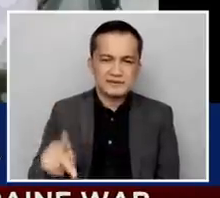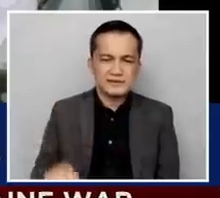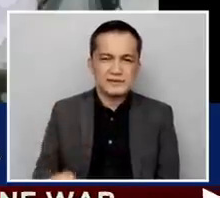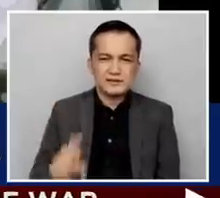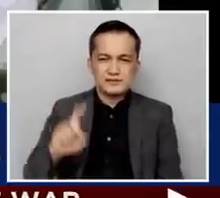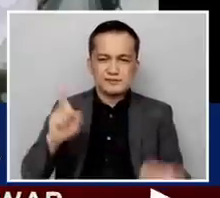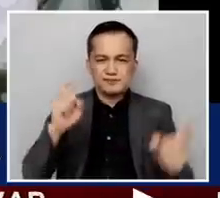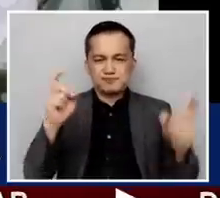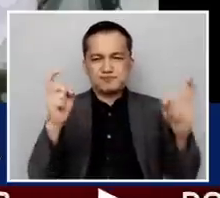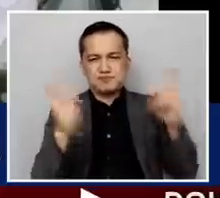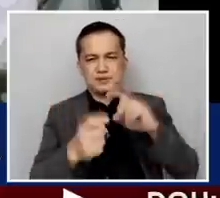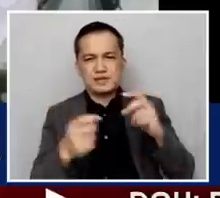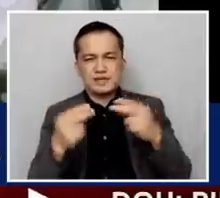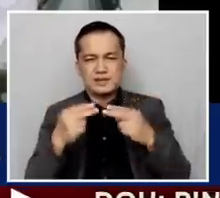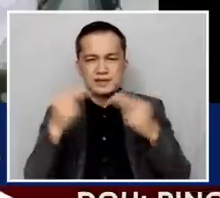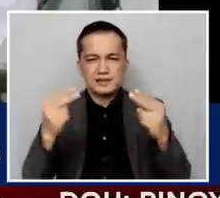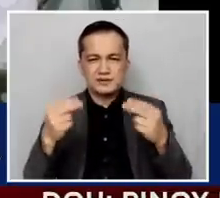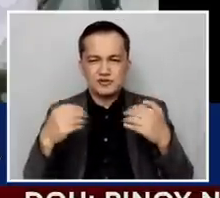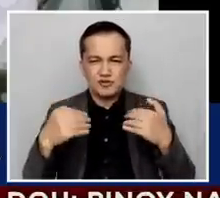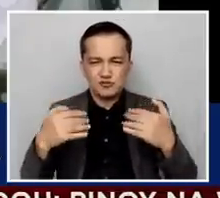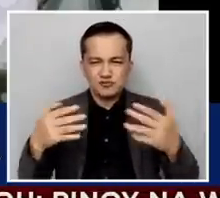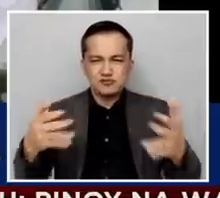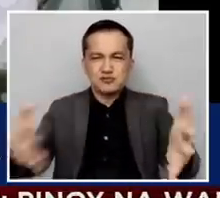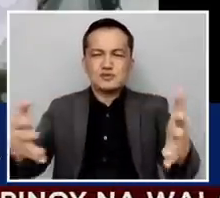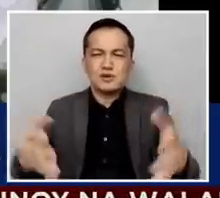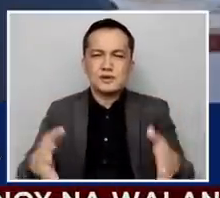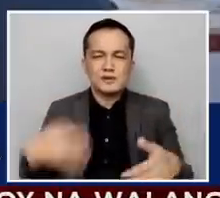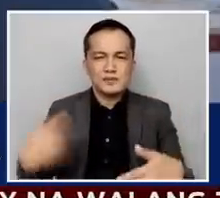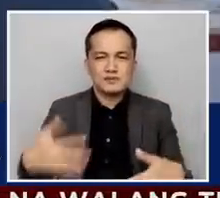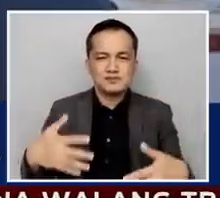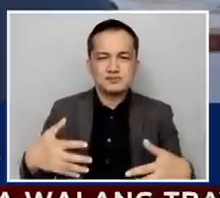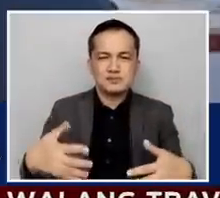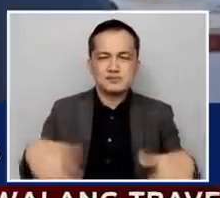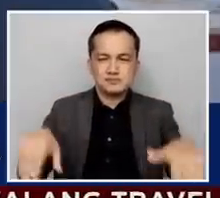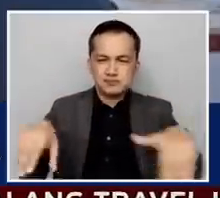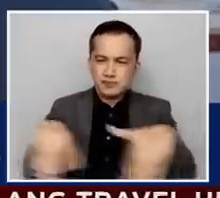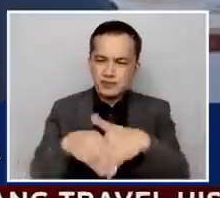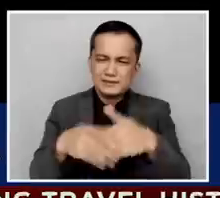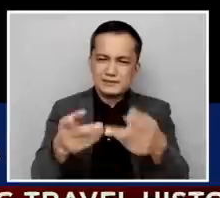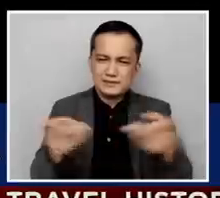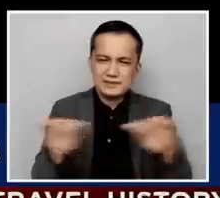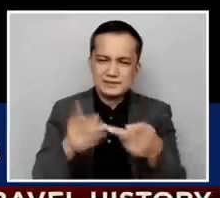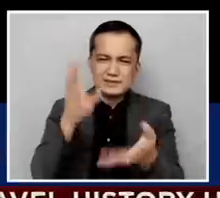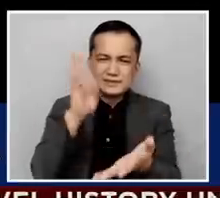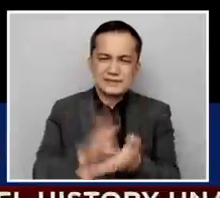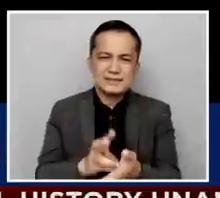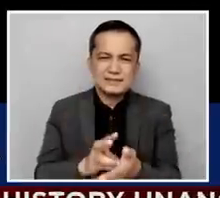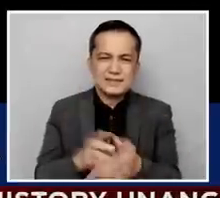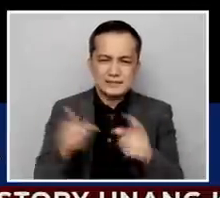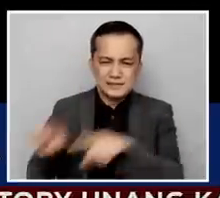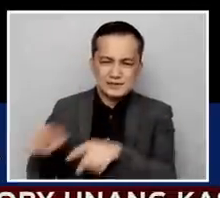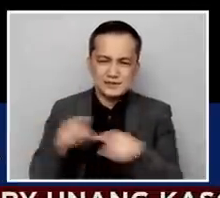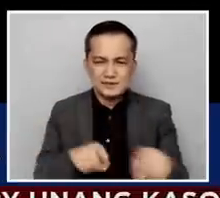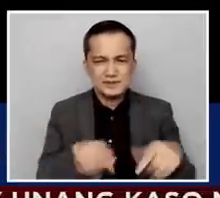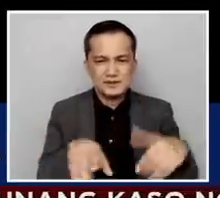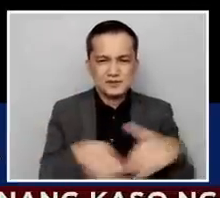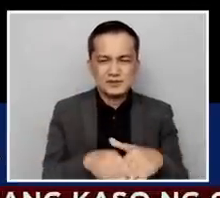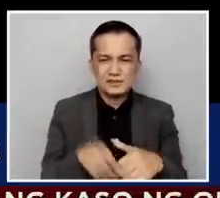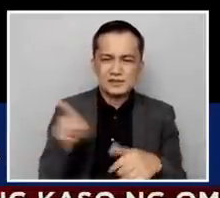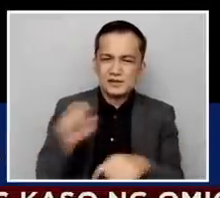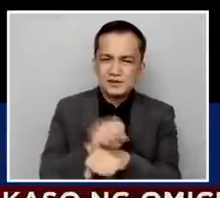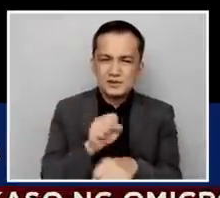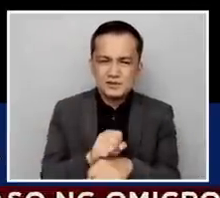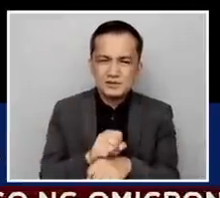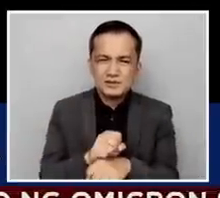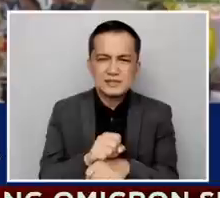ang Heroes Hall sa isang pangmalakasang wedding venue. Sabay-sabay ring ikinasal ang ilang mga personnel ng Eastern